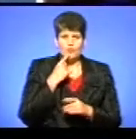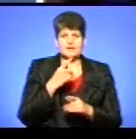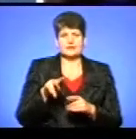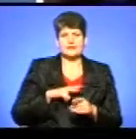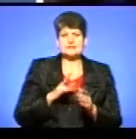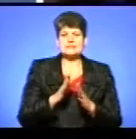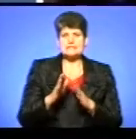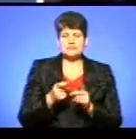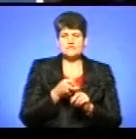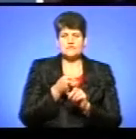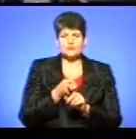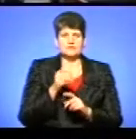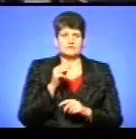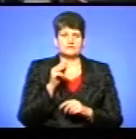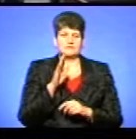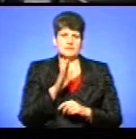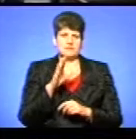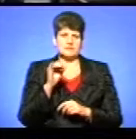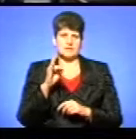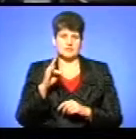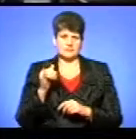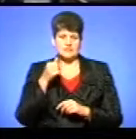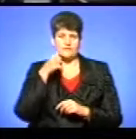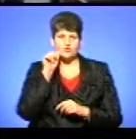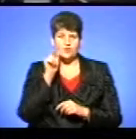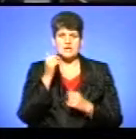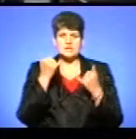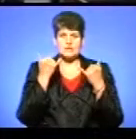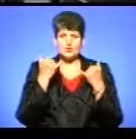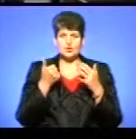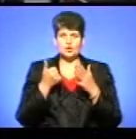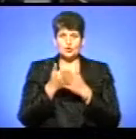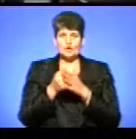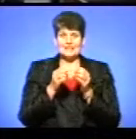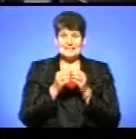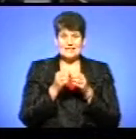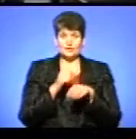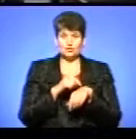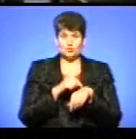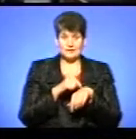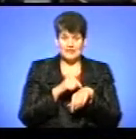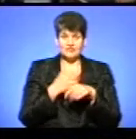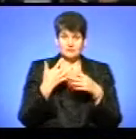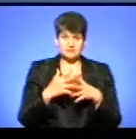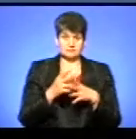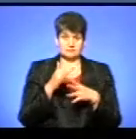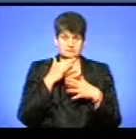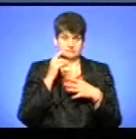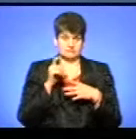зв'язку Віталій Васильків. За вчора і за сьогодні до 10-ї години 10 тисяч людей вже зареєструвалося.